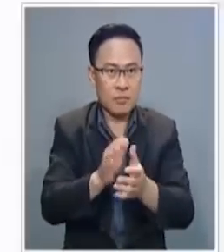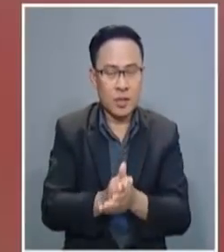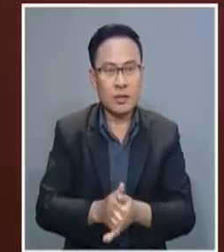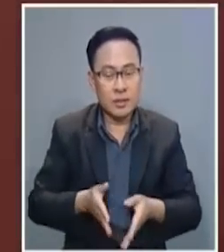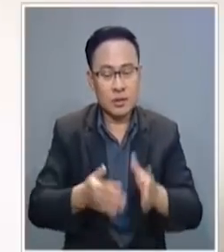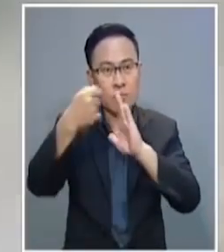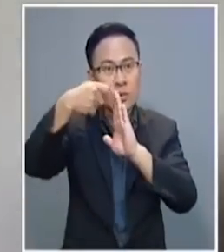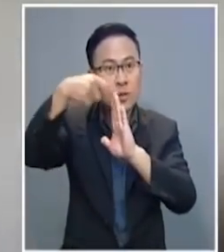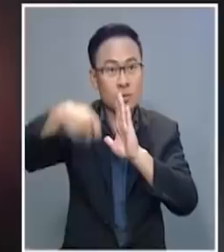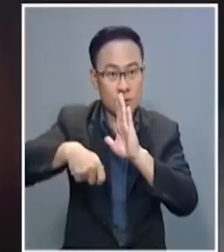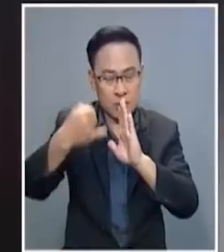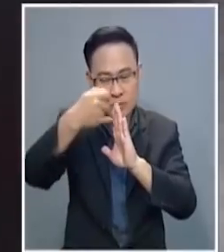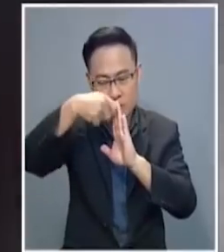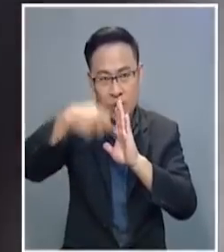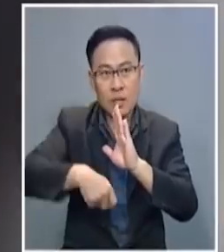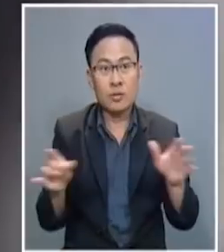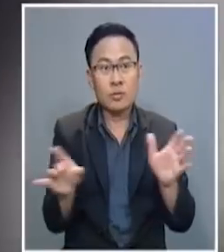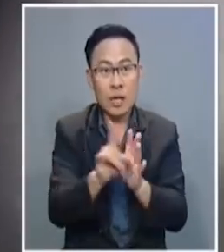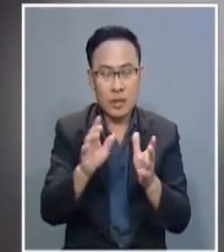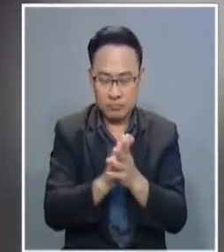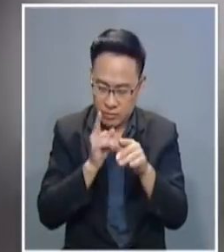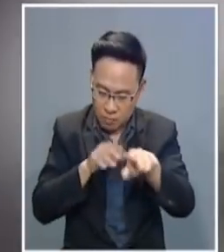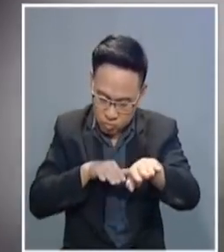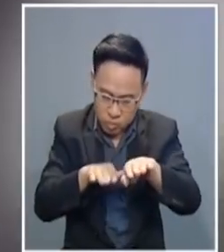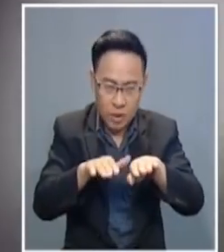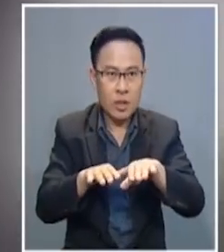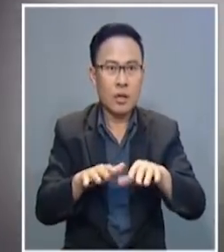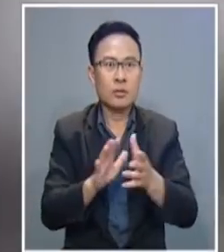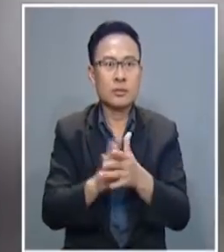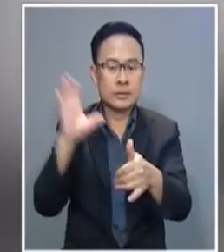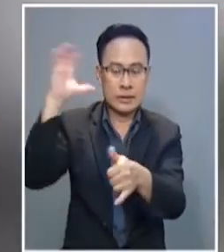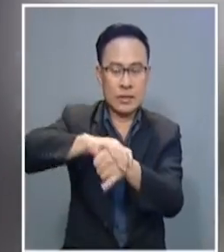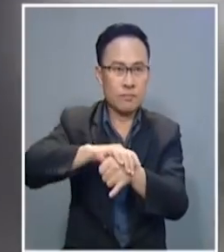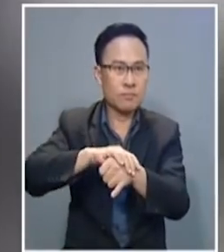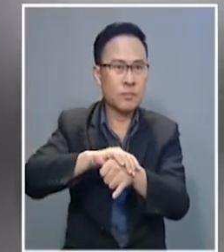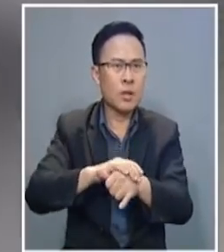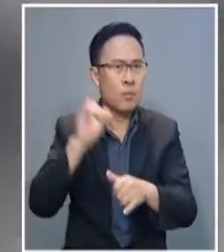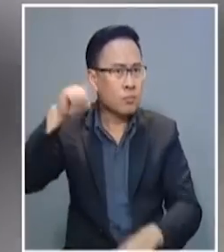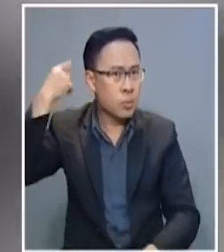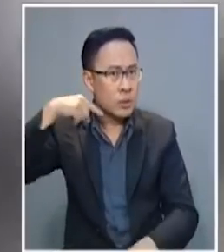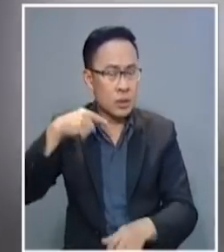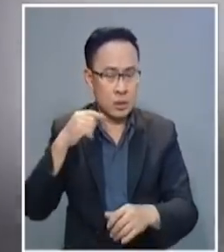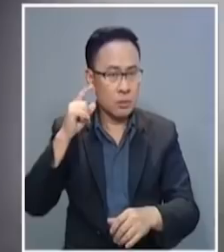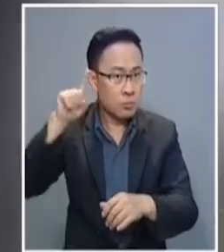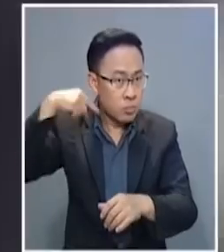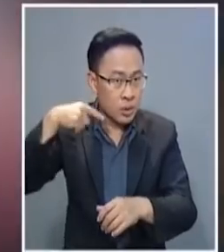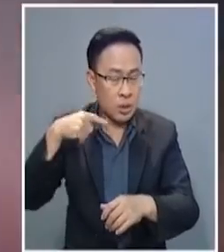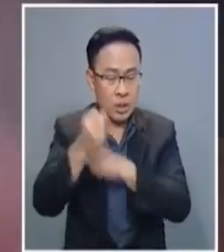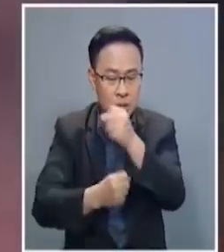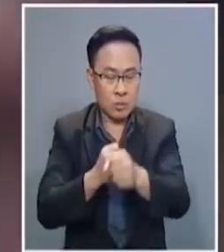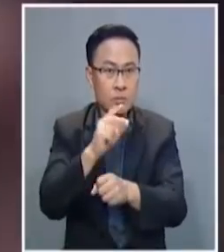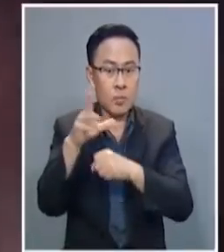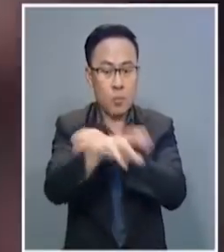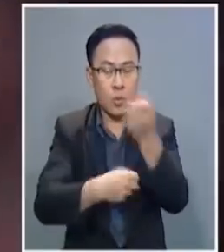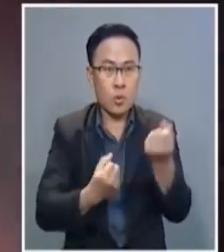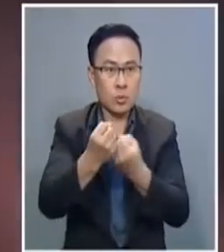ที่จังหวัดนครราชสีมาจนสุดท้ายค่ะไล่ตามทันแล้วก็สามารถล็อกตัวหัวขโมยซึ่งก็เป็นผู้หญิงอายุ30ปีส่งตำรวจดำเนิน